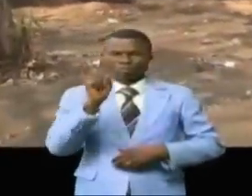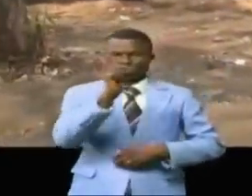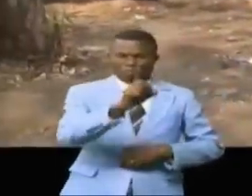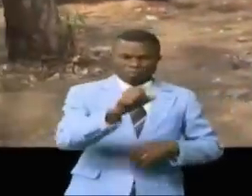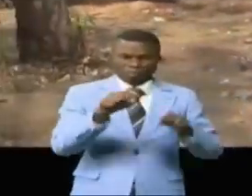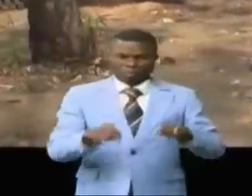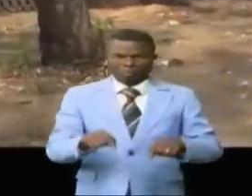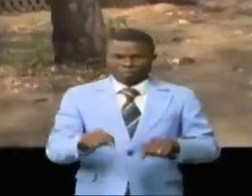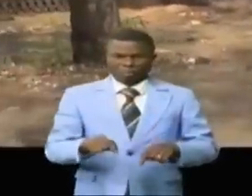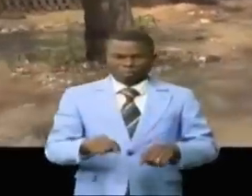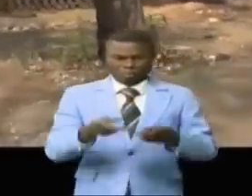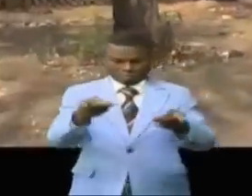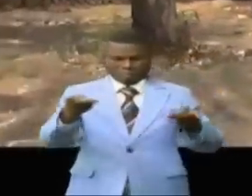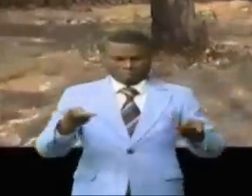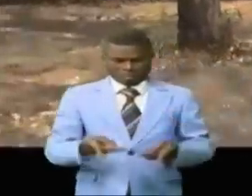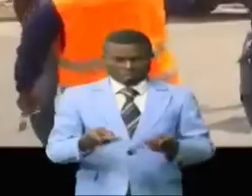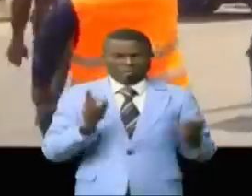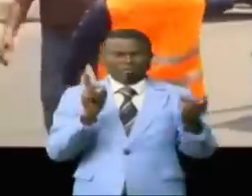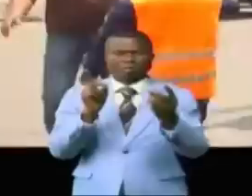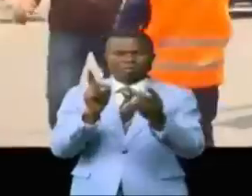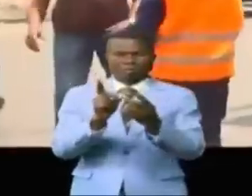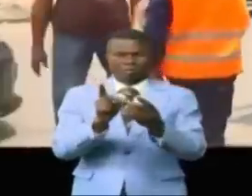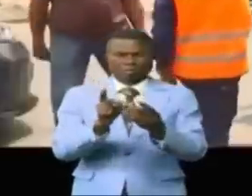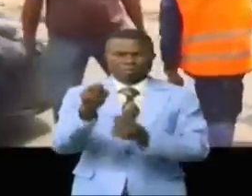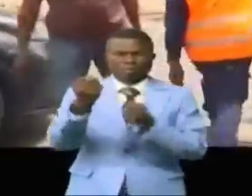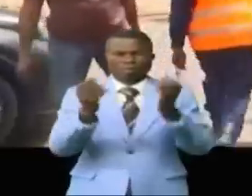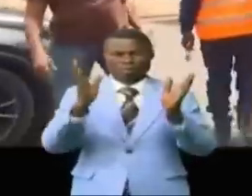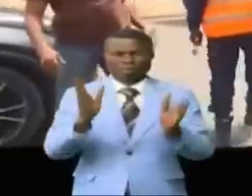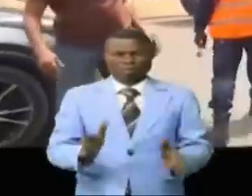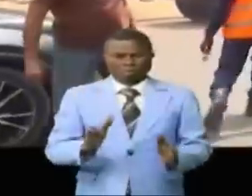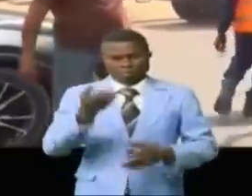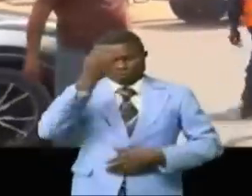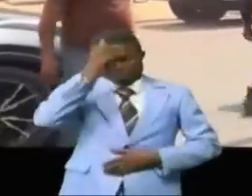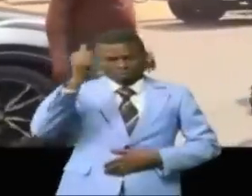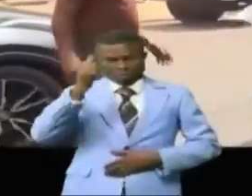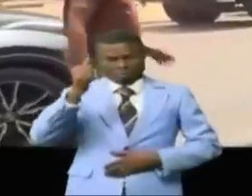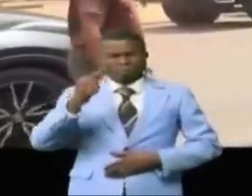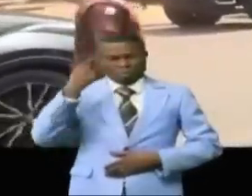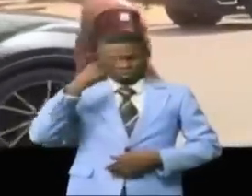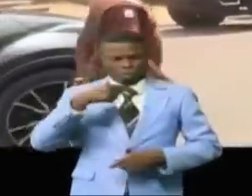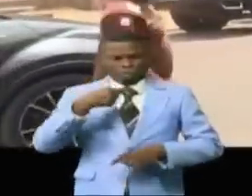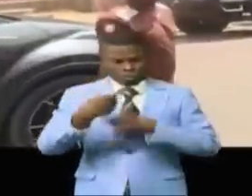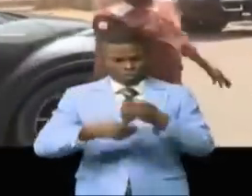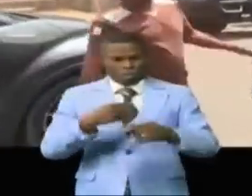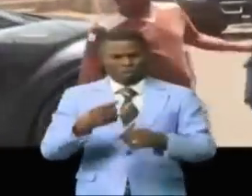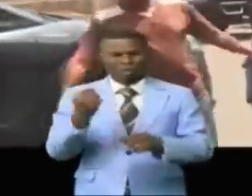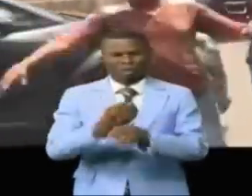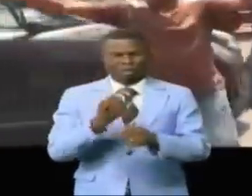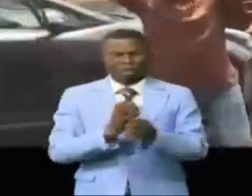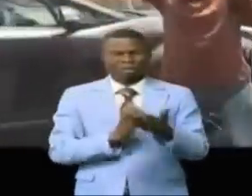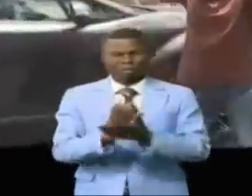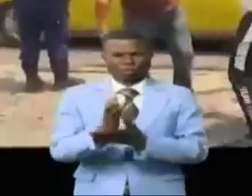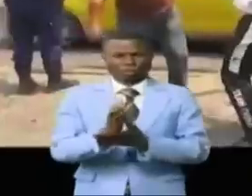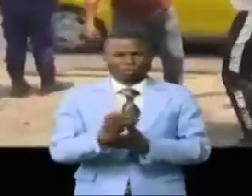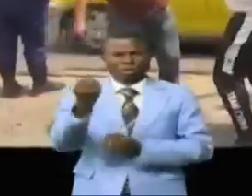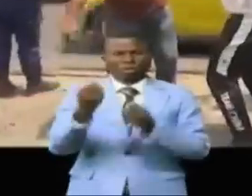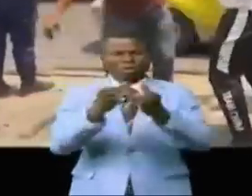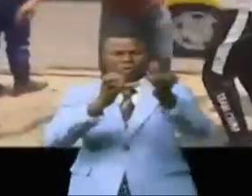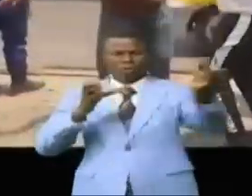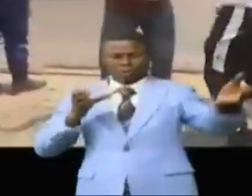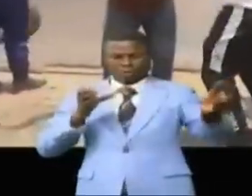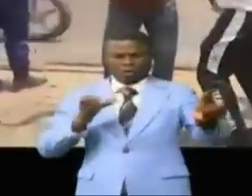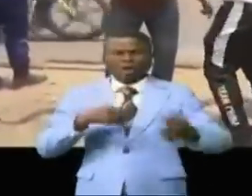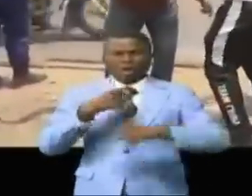fois sur terrain à la rencontre des grévistes pour l'effectivité du trafic routier des véhicules poids lourds, axe